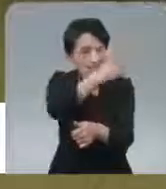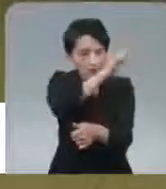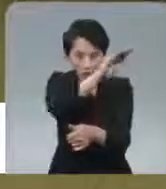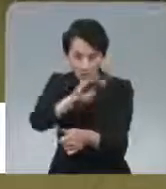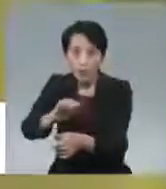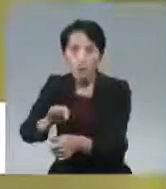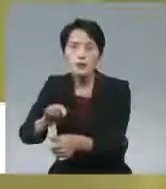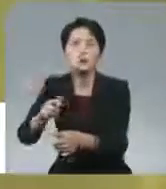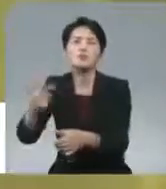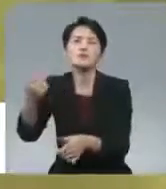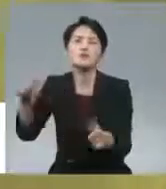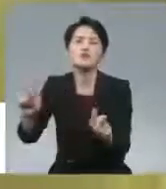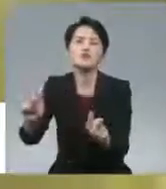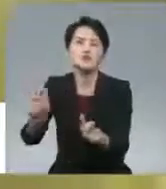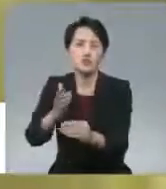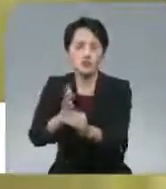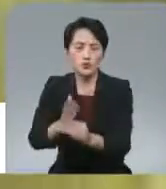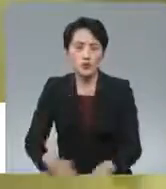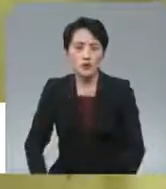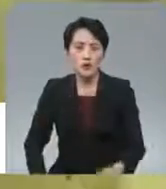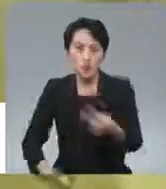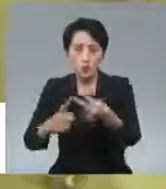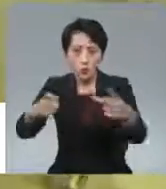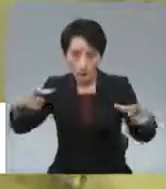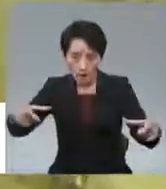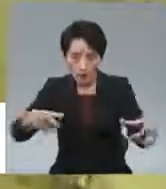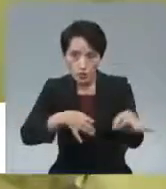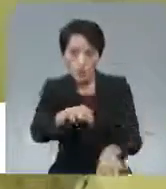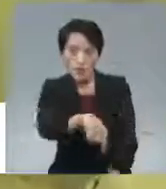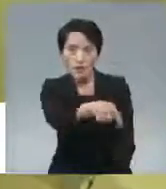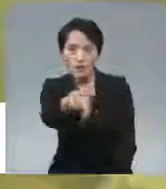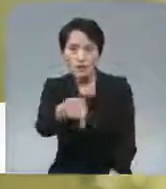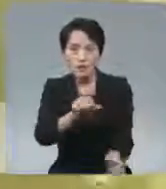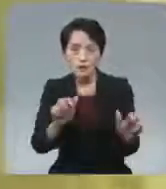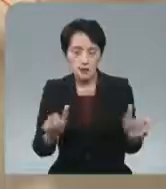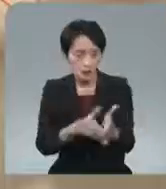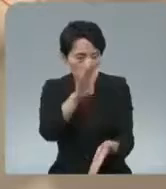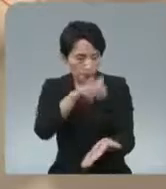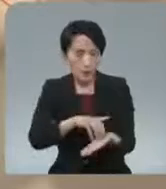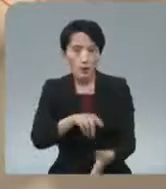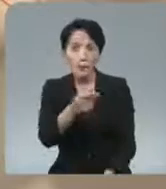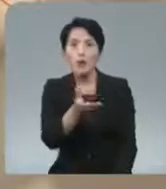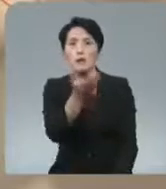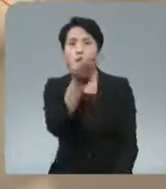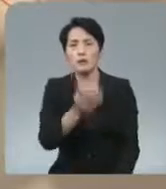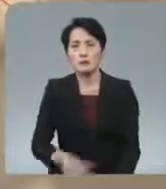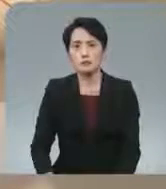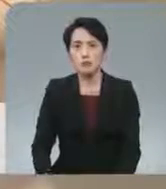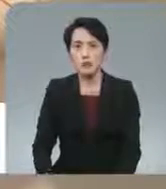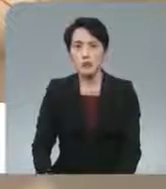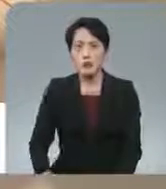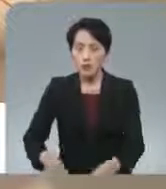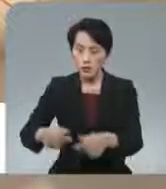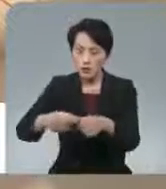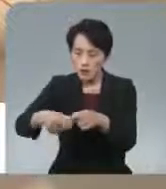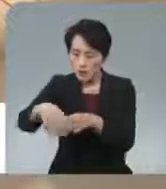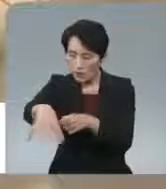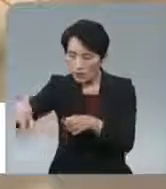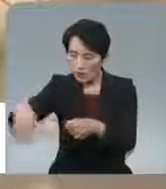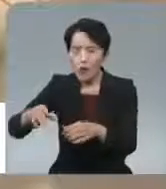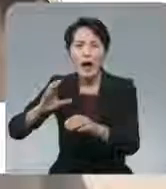tiên trong vòng 14 tuần giảm xuống dưới nhựa 1500k xét tuyển trong các ngày thứ tư ngày thường có số ca nhiễm tăng cao trong tuân